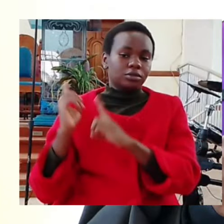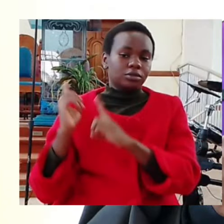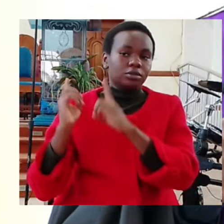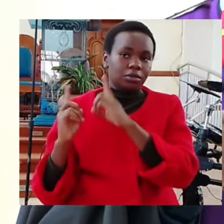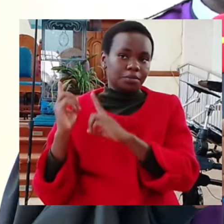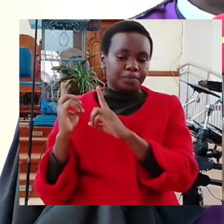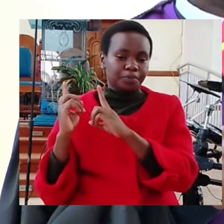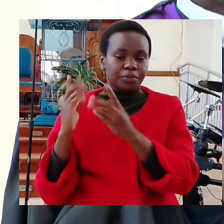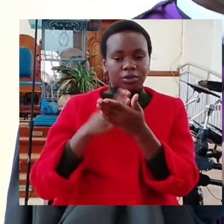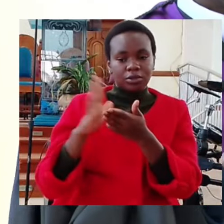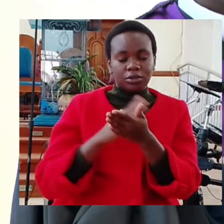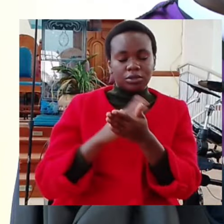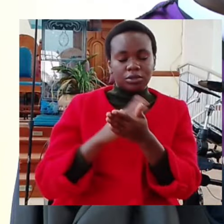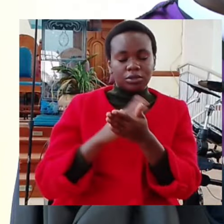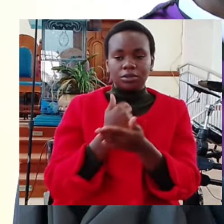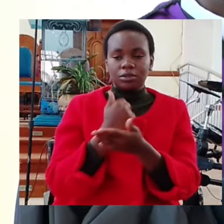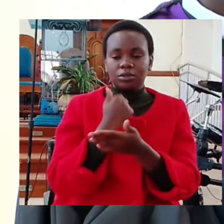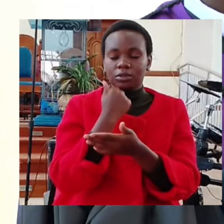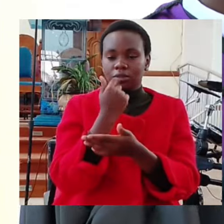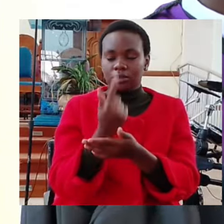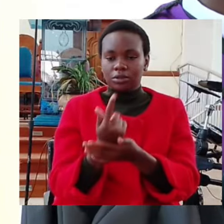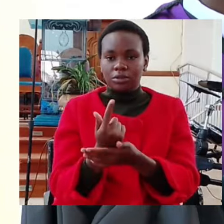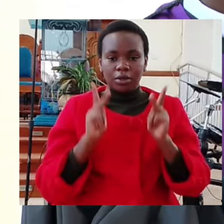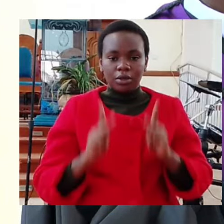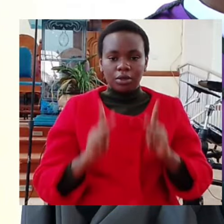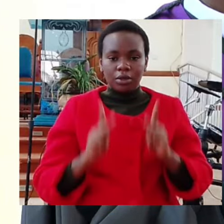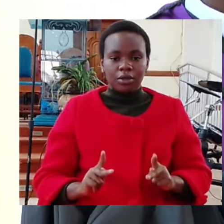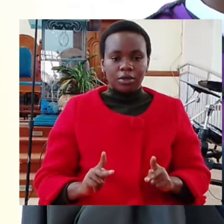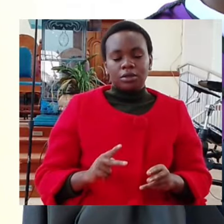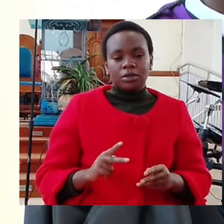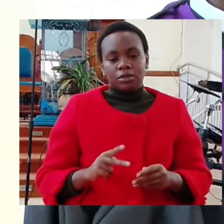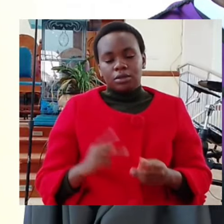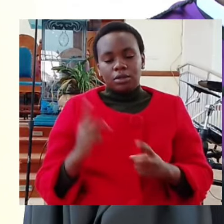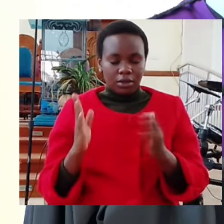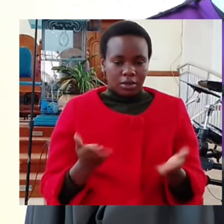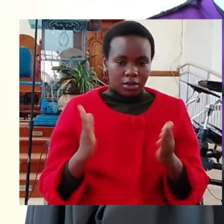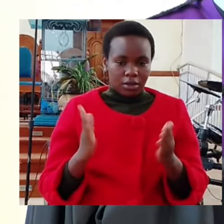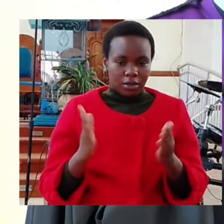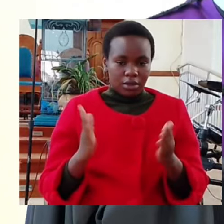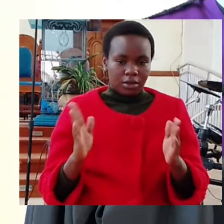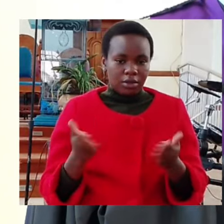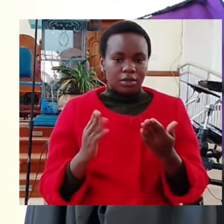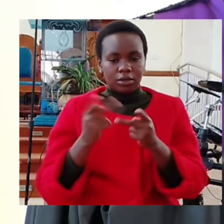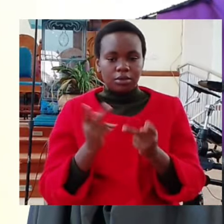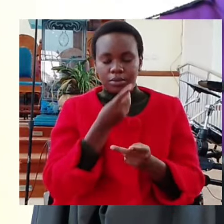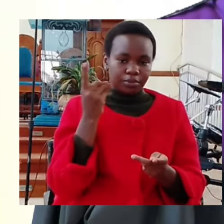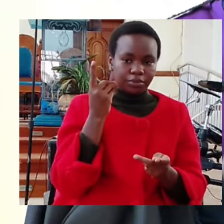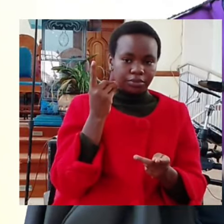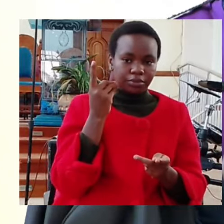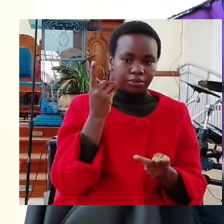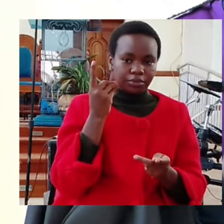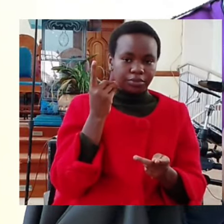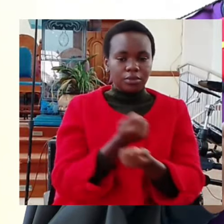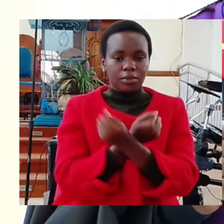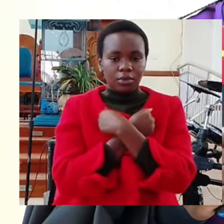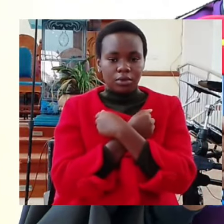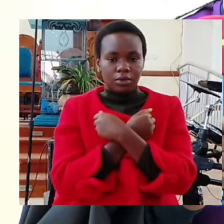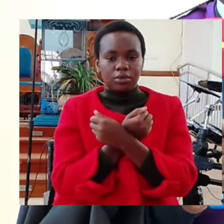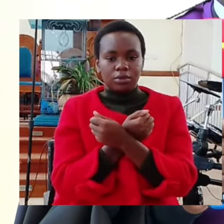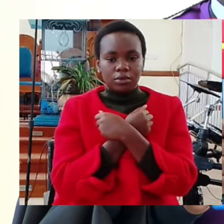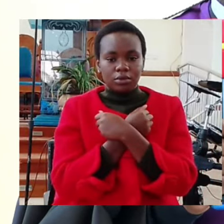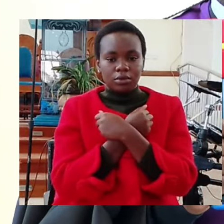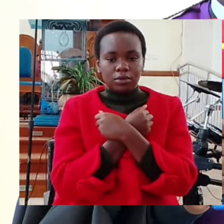waro eboiga katerere. Uma nagerere ya imore weroine. Naga